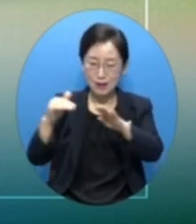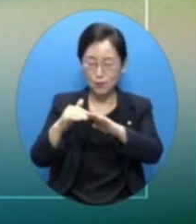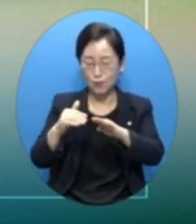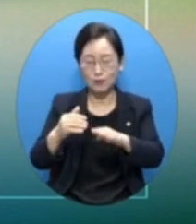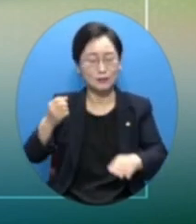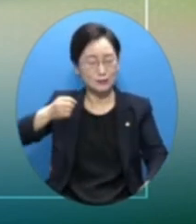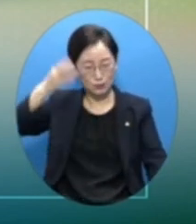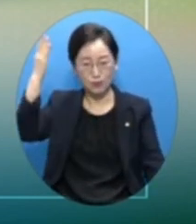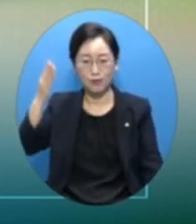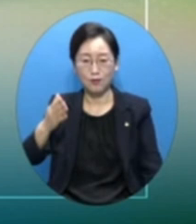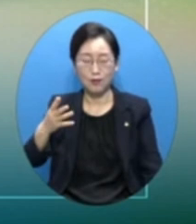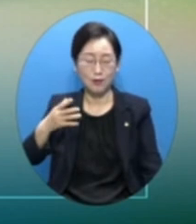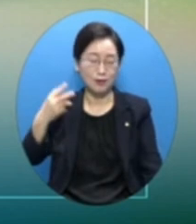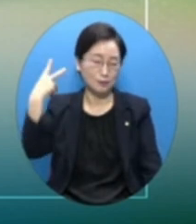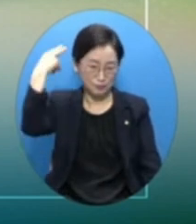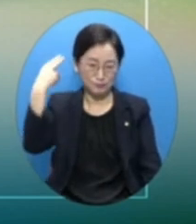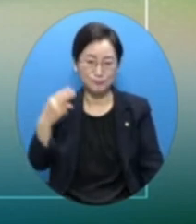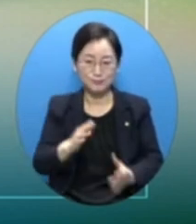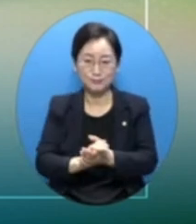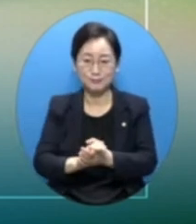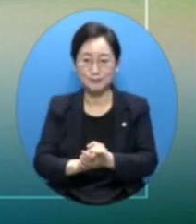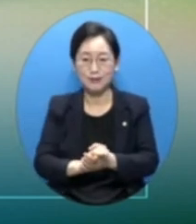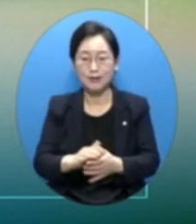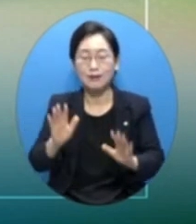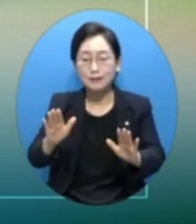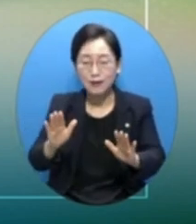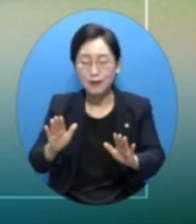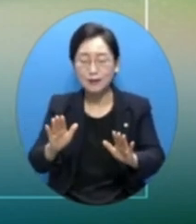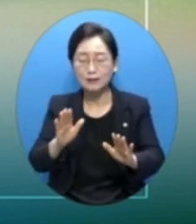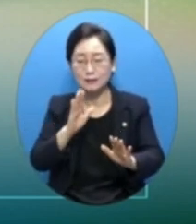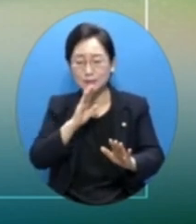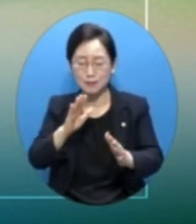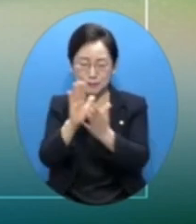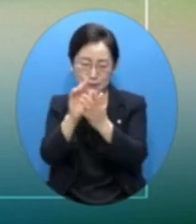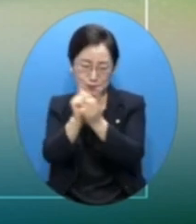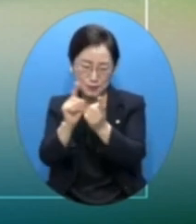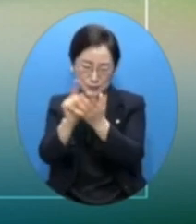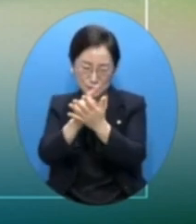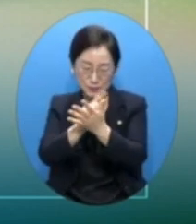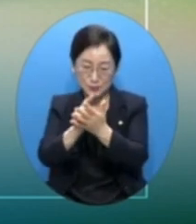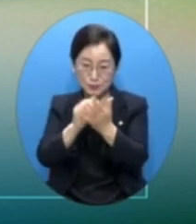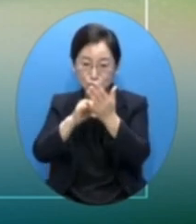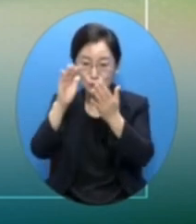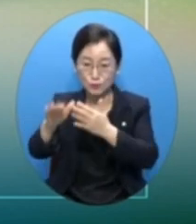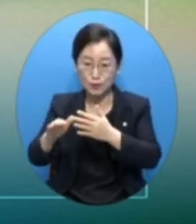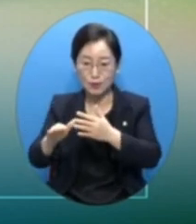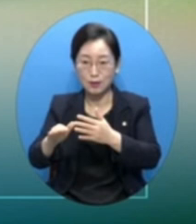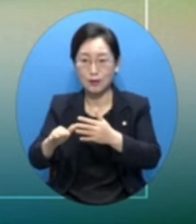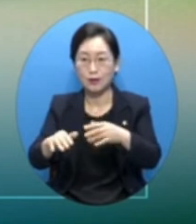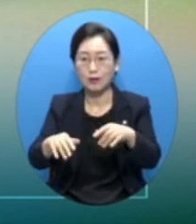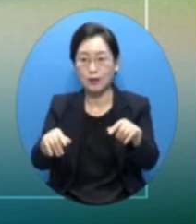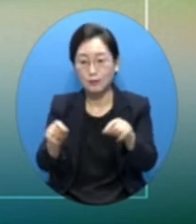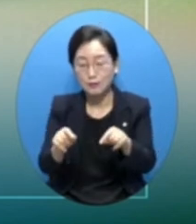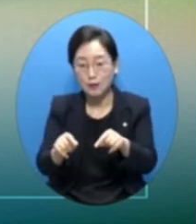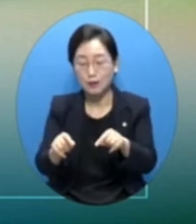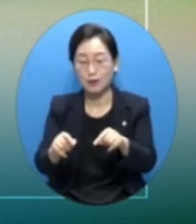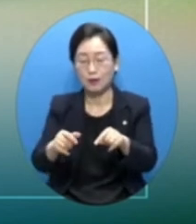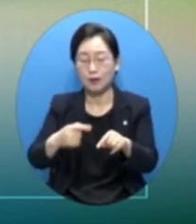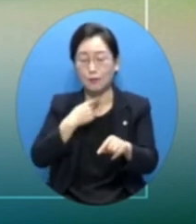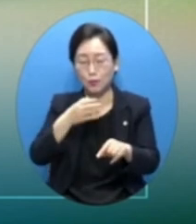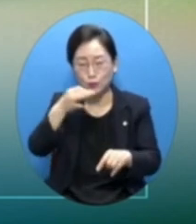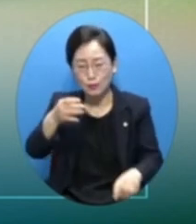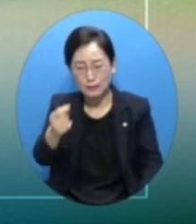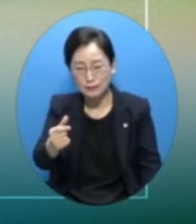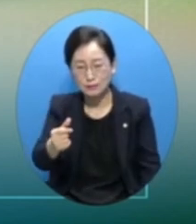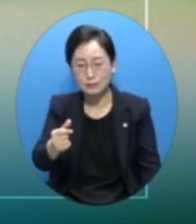사람이다. 절대 과거에 머물러 있지 마십시오. 기나긴 면접 채용 과정을 지나며 다리도 억세지 못하고 목소리도 작은 자라는 것을 또